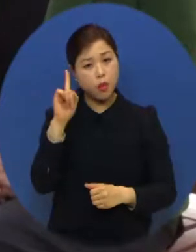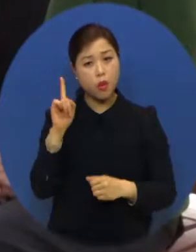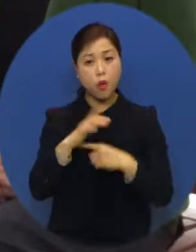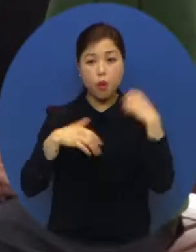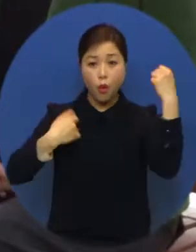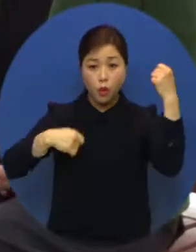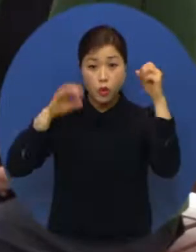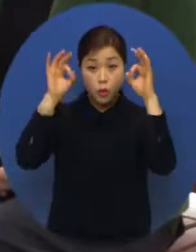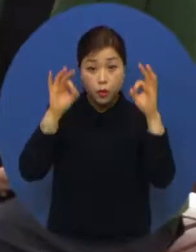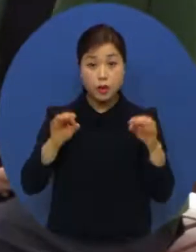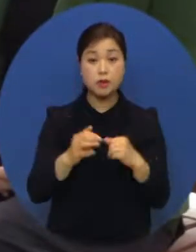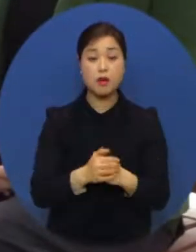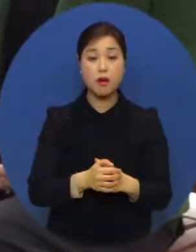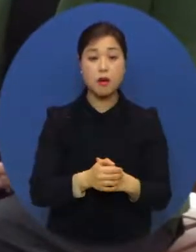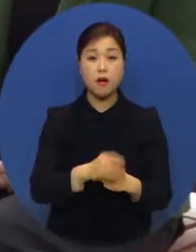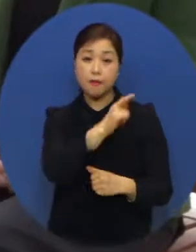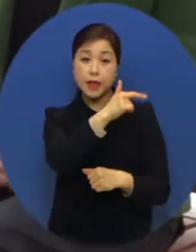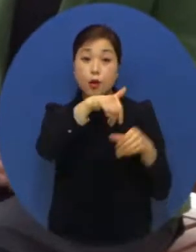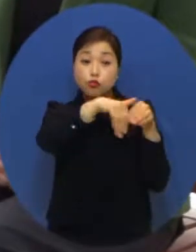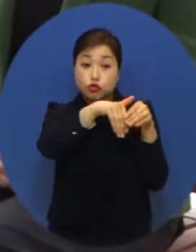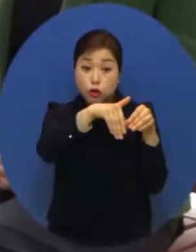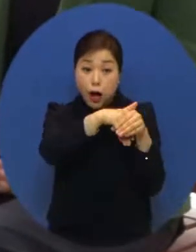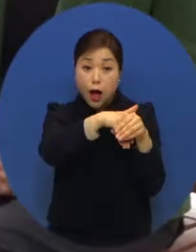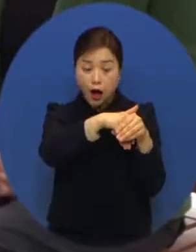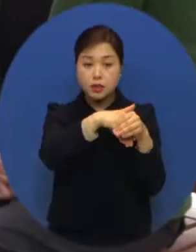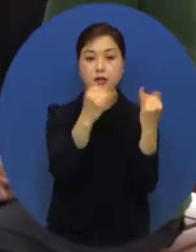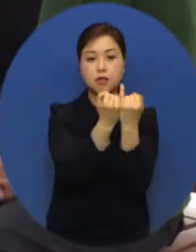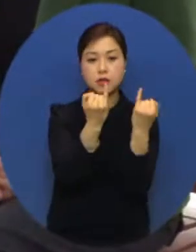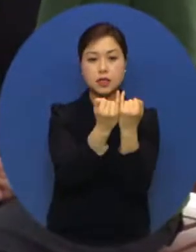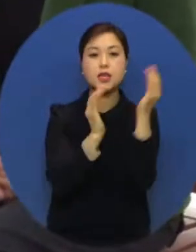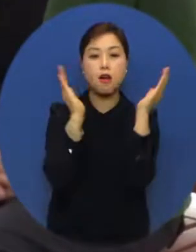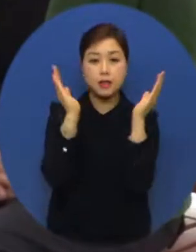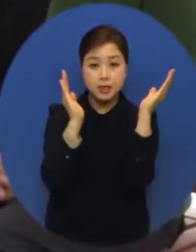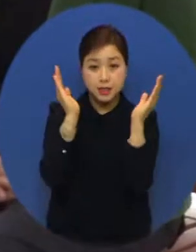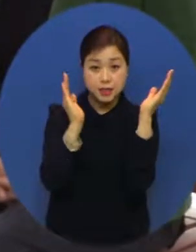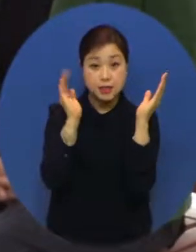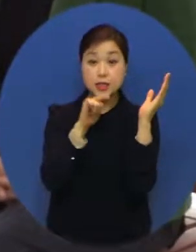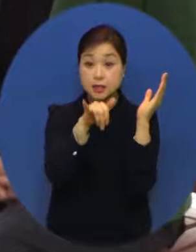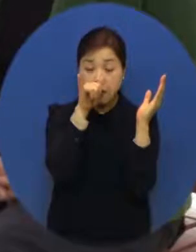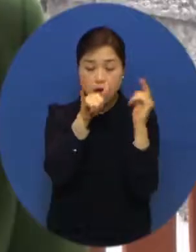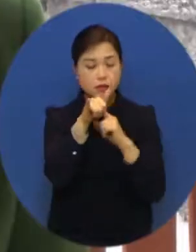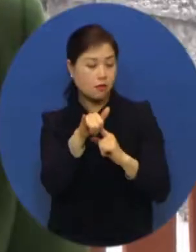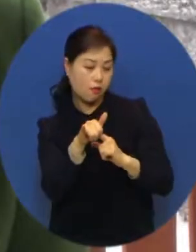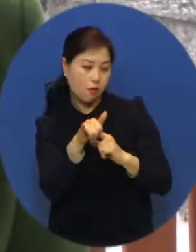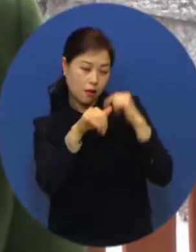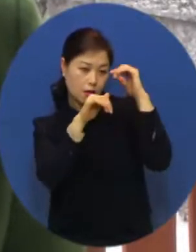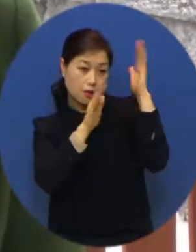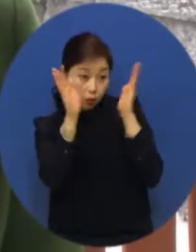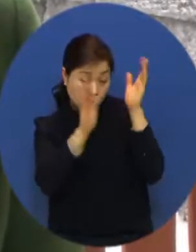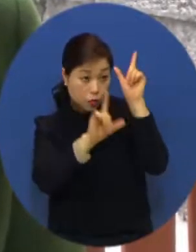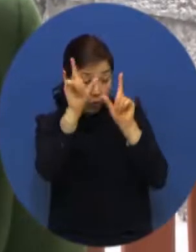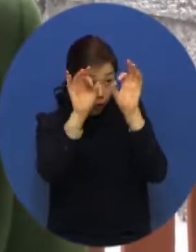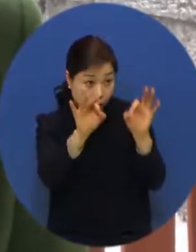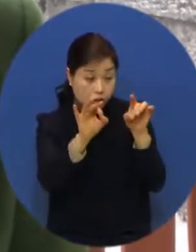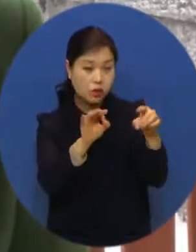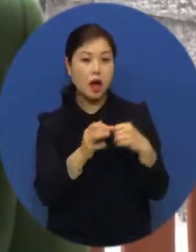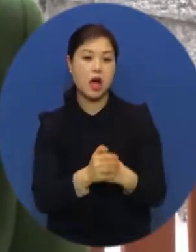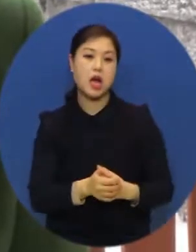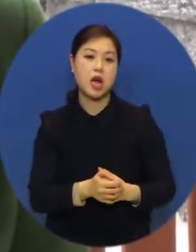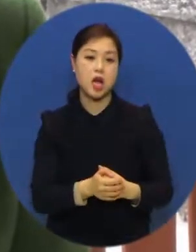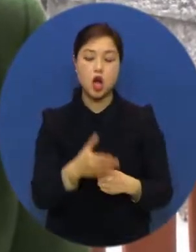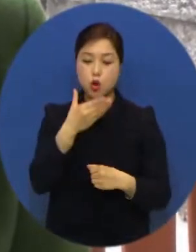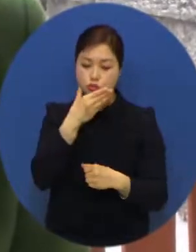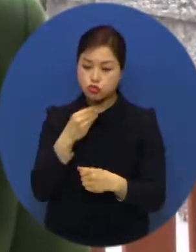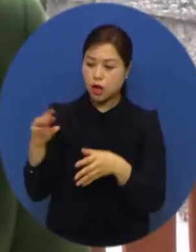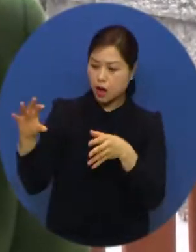보면서 다문화 여성들이 연극하는 프로그램이었는데, 제가 그걸 보면서 문화로 복지한다는 게 이런